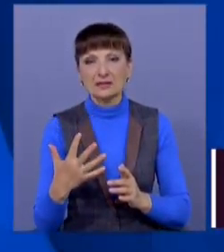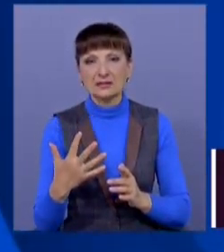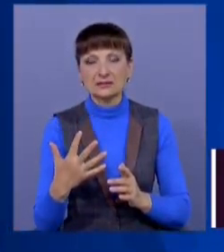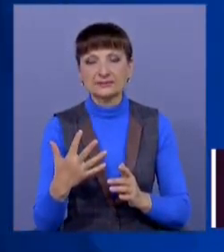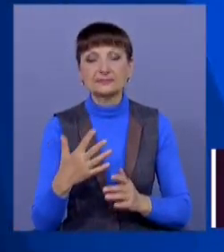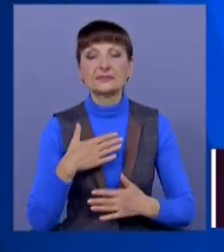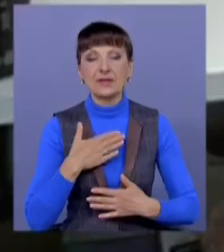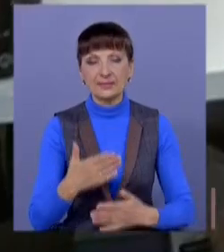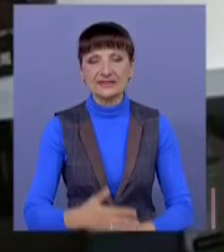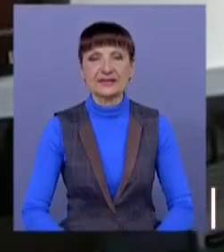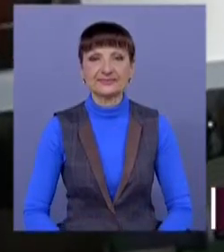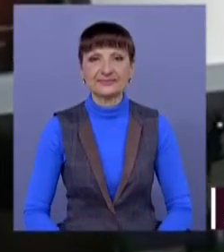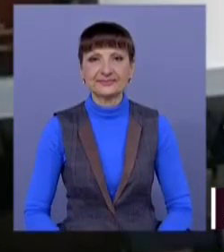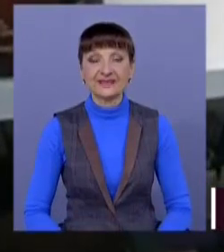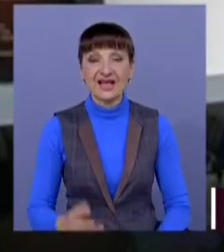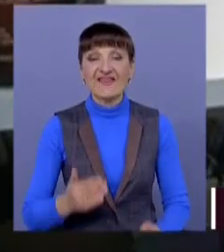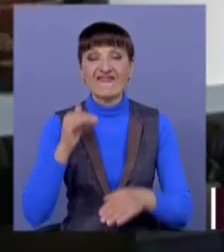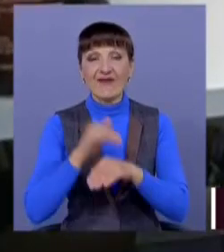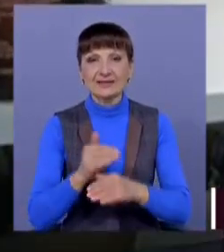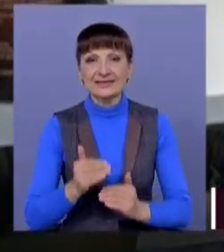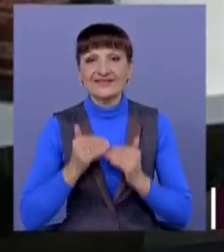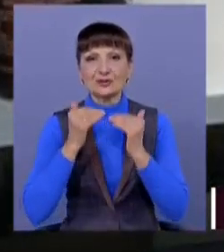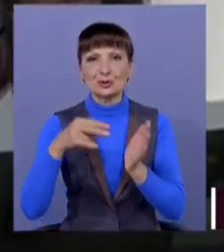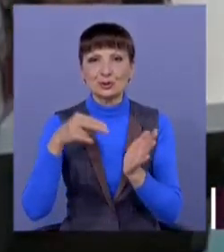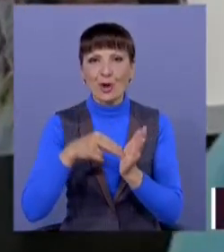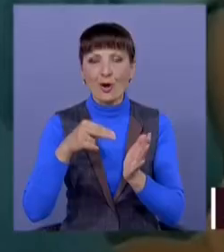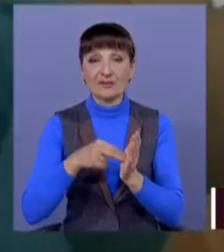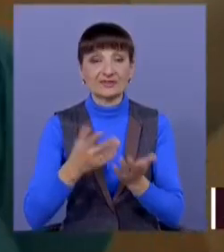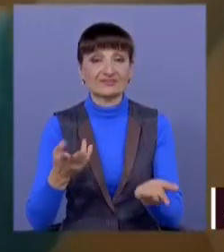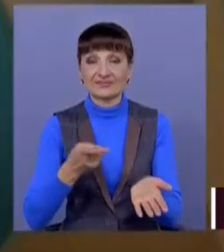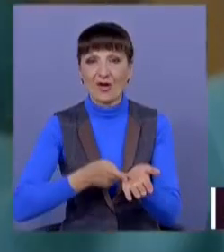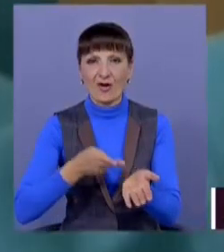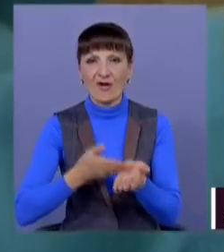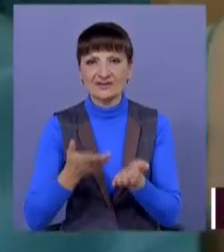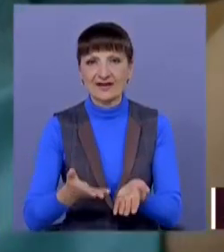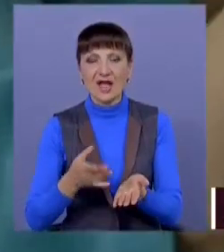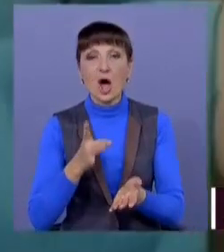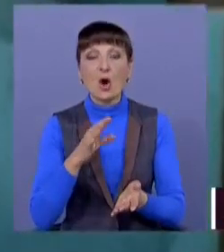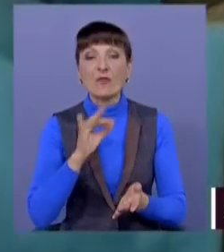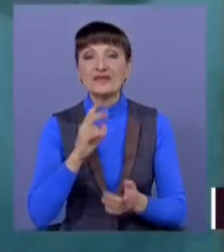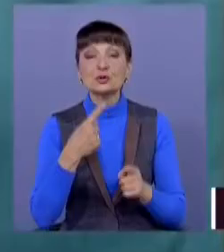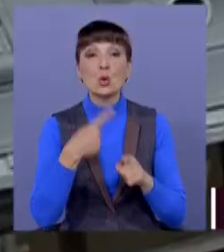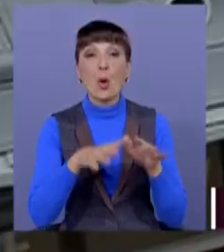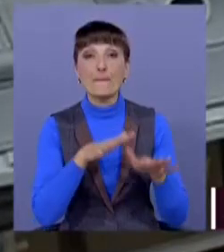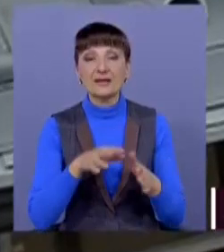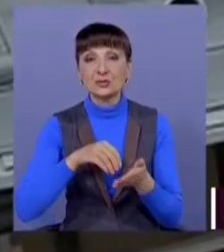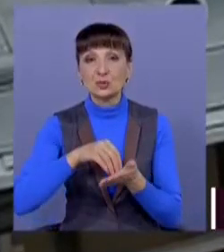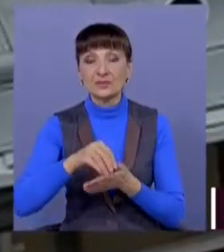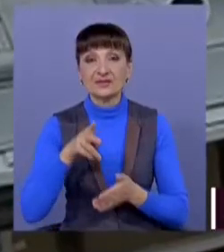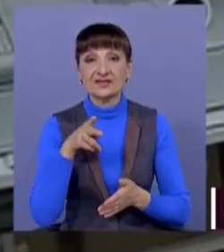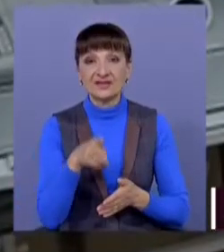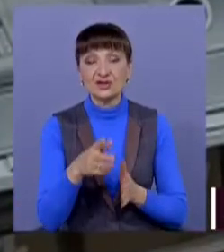1205. А, спасибо. Факт завышения стоимости медикаментов, что называется, налицо. Тот же Ровамицин в обычной точке можно приобрести